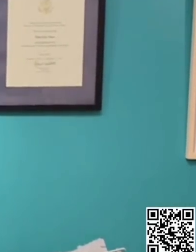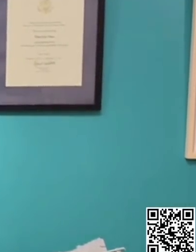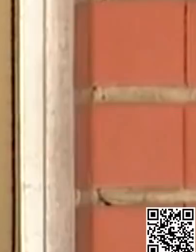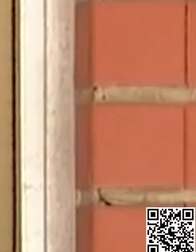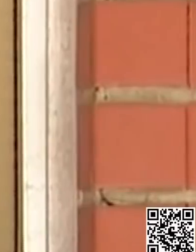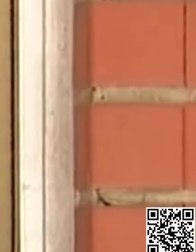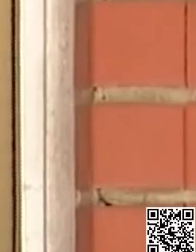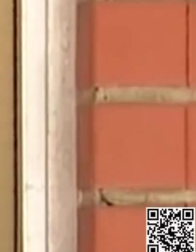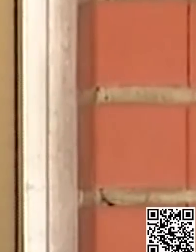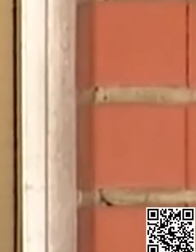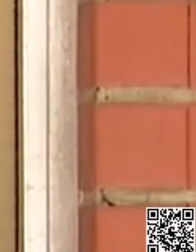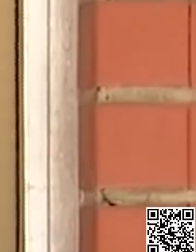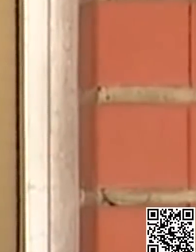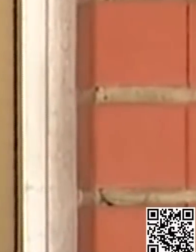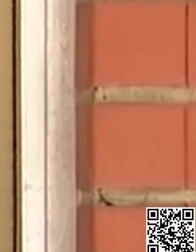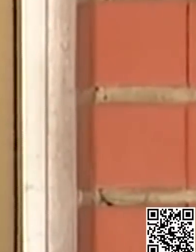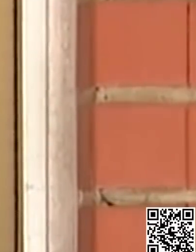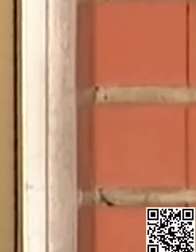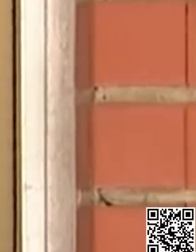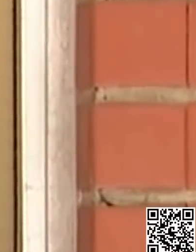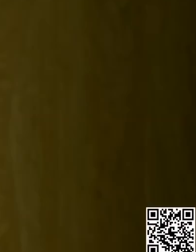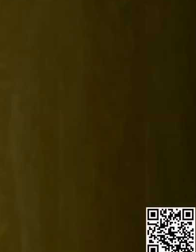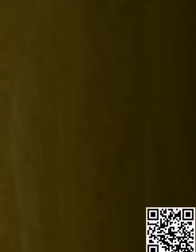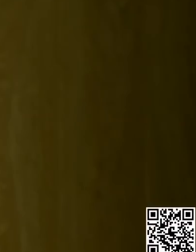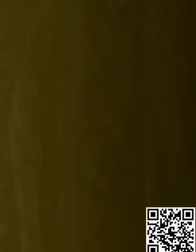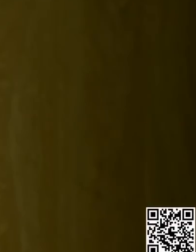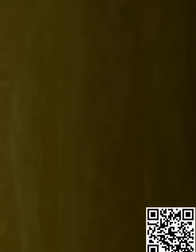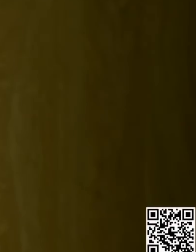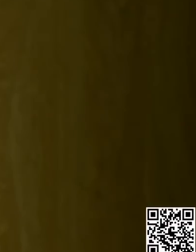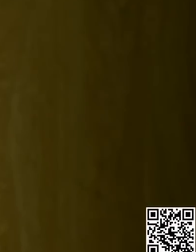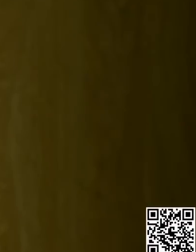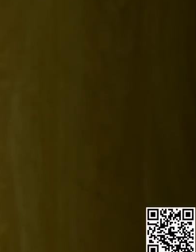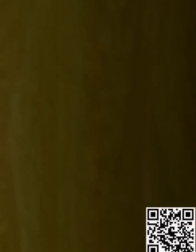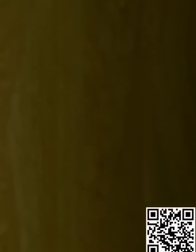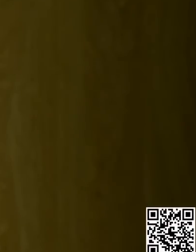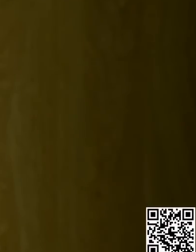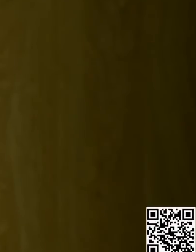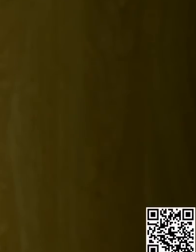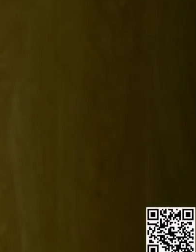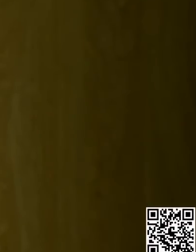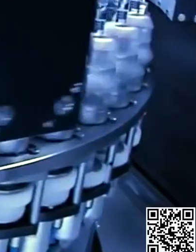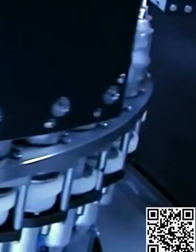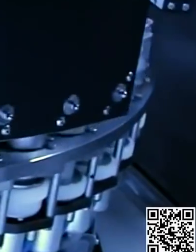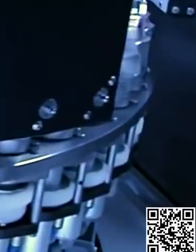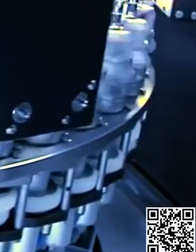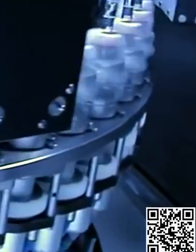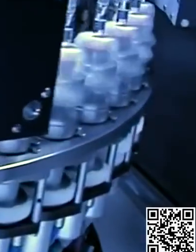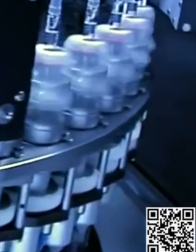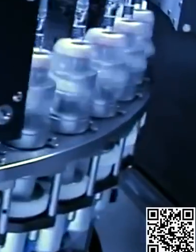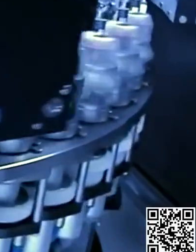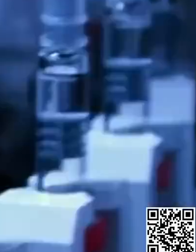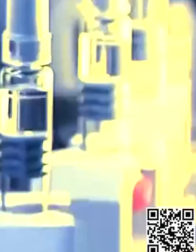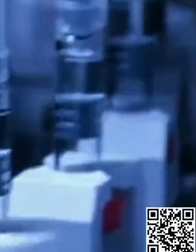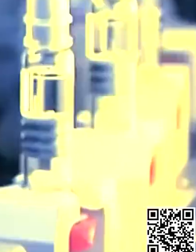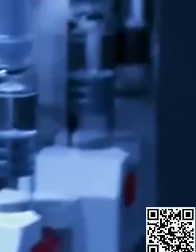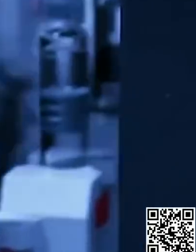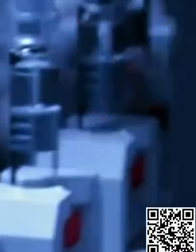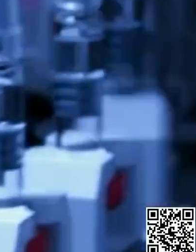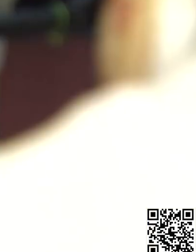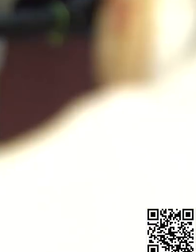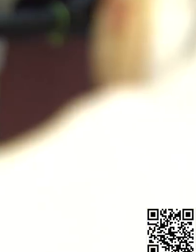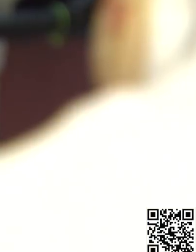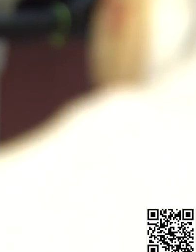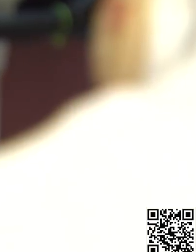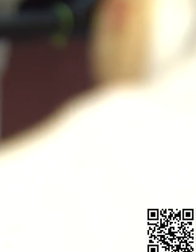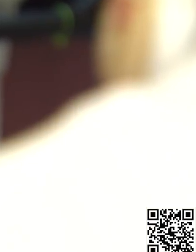他就不要多想了吧。 绿委一改以往不批郭的态度，但一提到派系全都跳起来反击，毕竟疫苗大缺的现在，